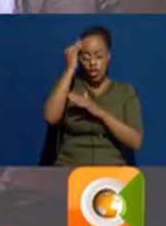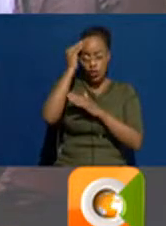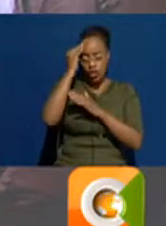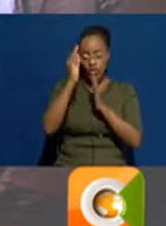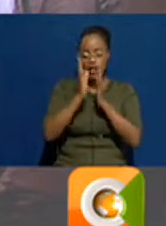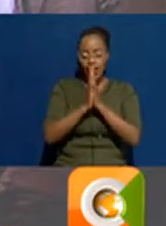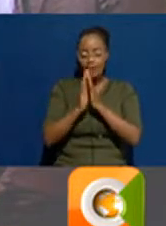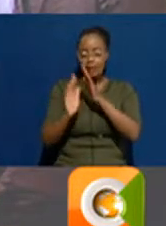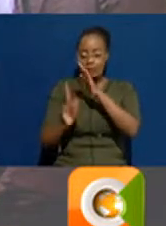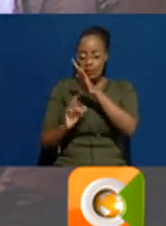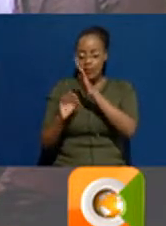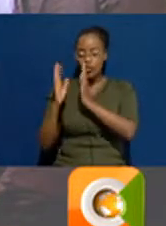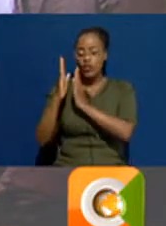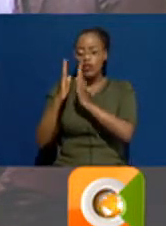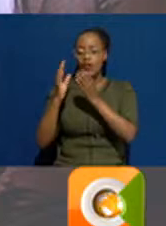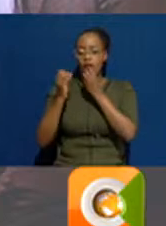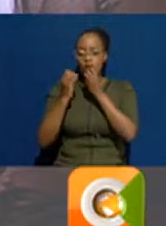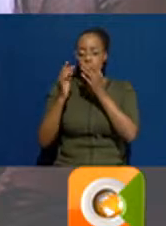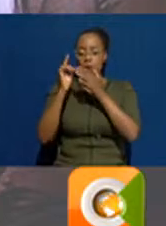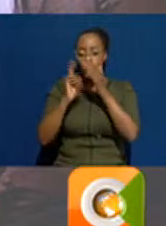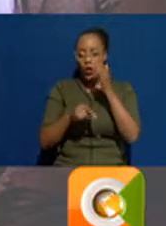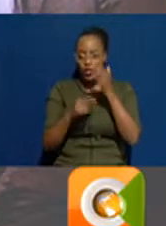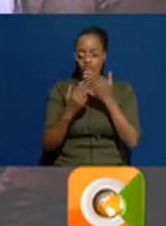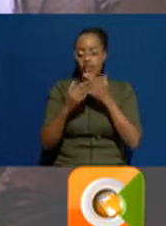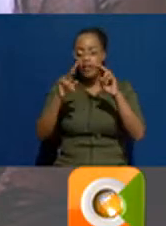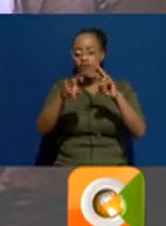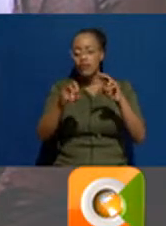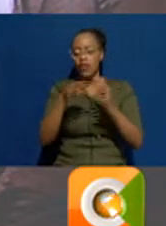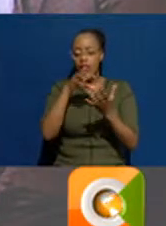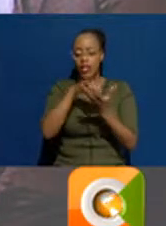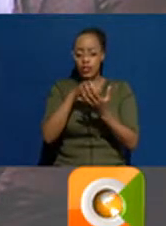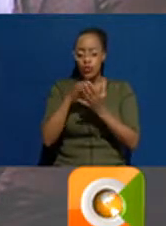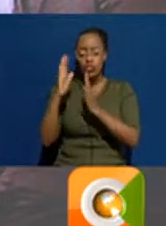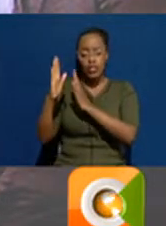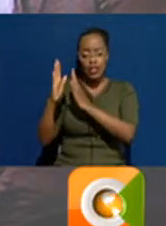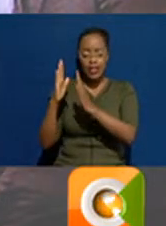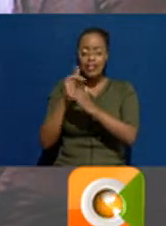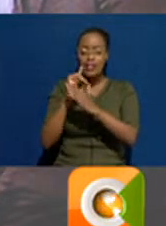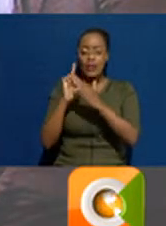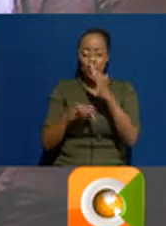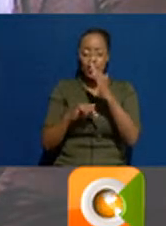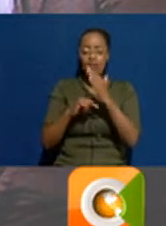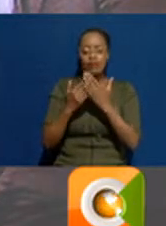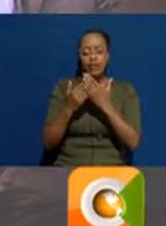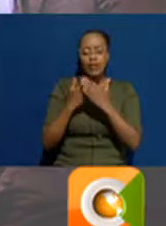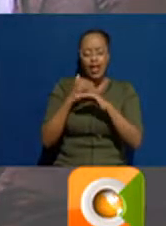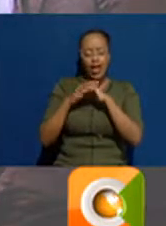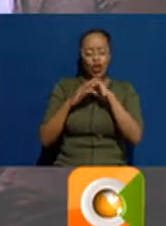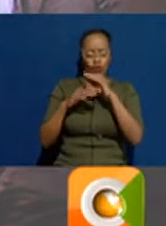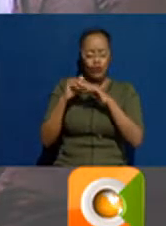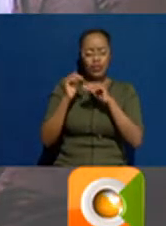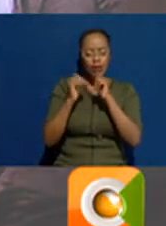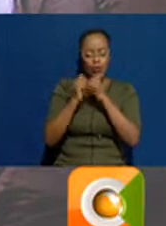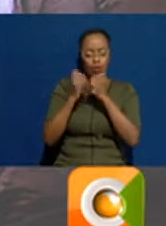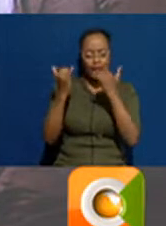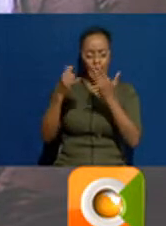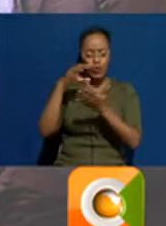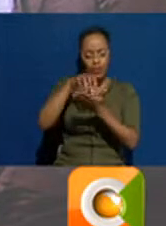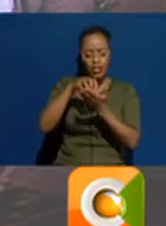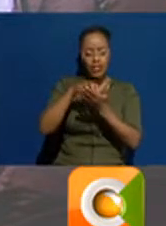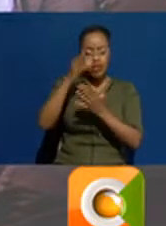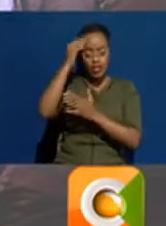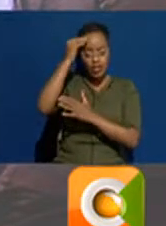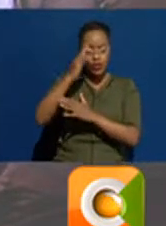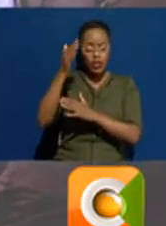iliyotumwa jioni ya leo ikiarifu kuwa wamefanya tathmini ya hali ya usalama na wanasema wameridhika na jinsi hali ilivyo na kwamba